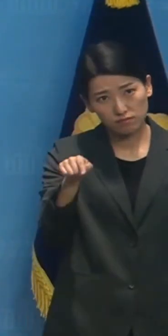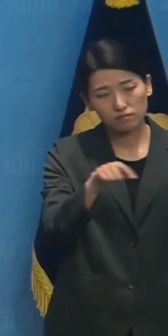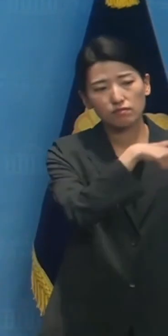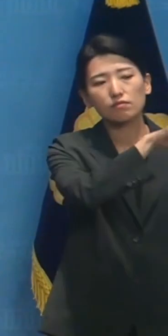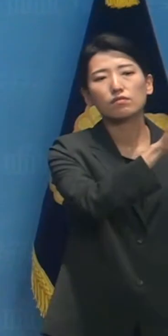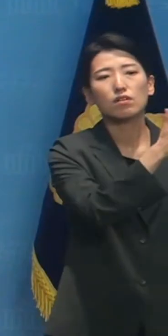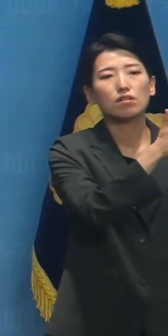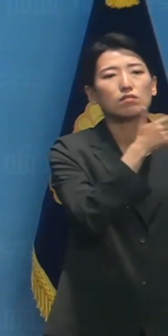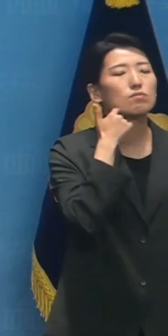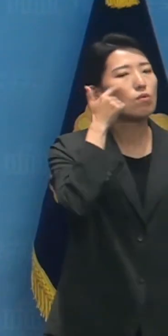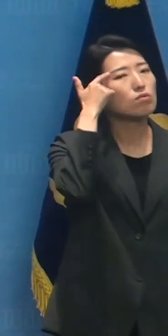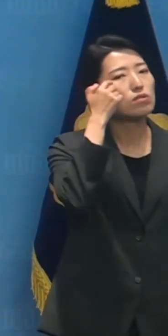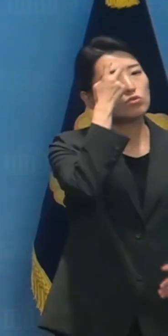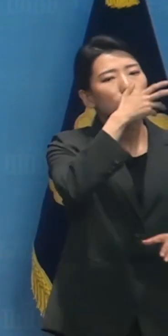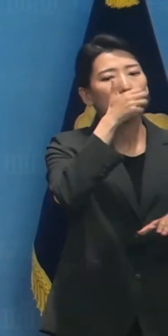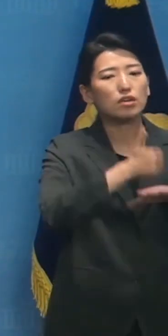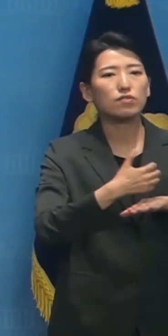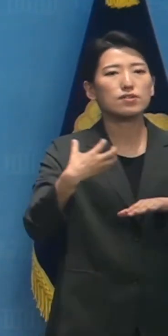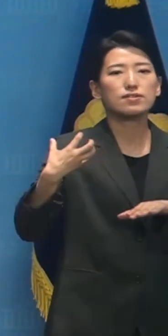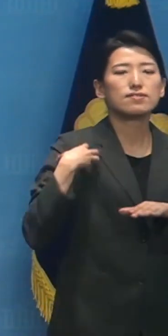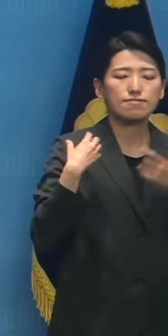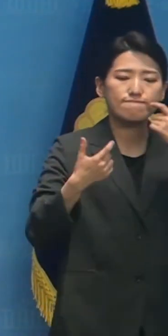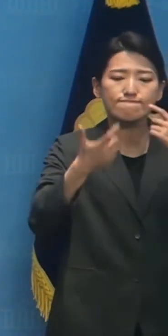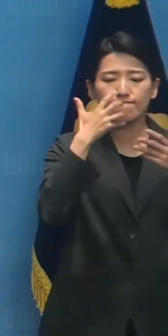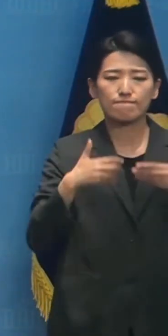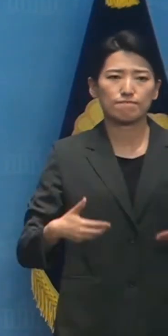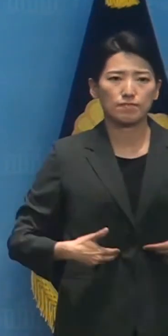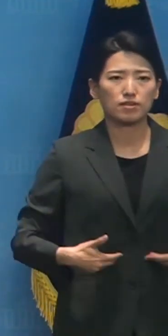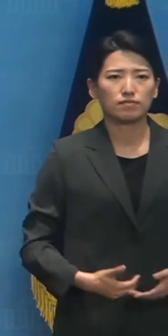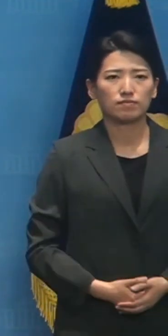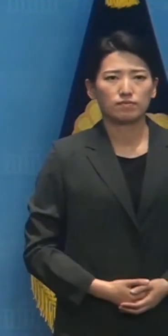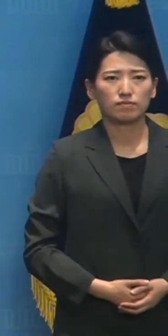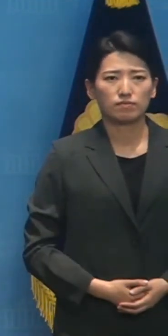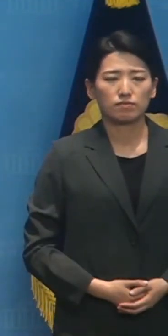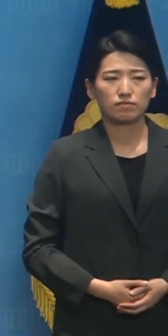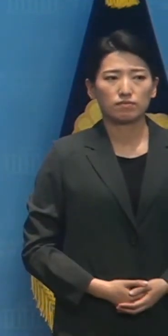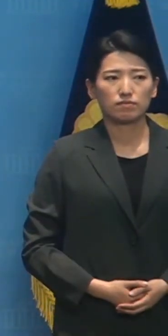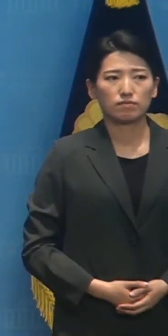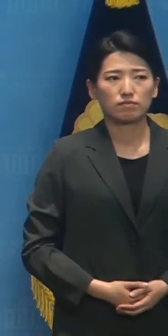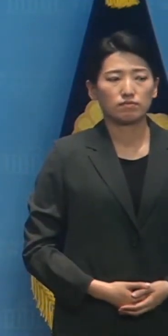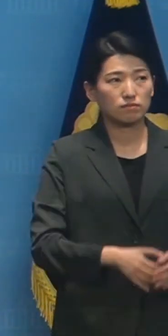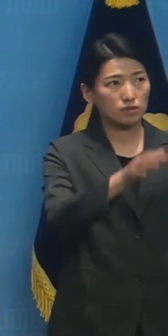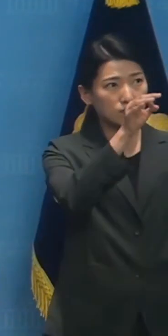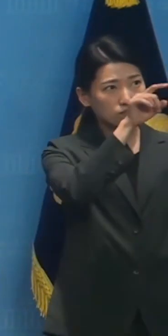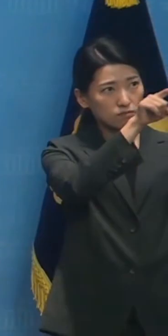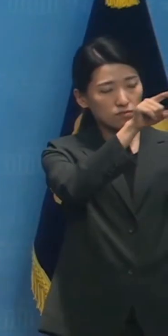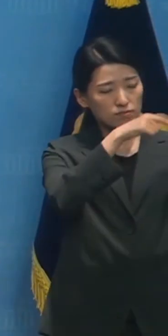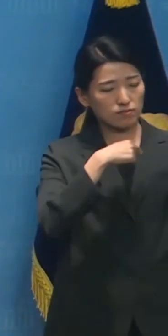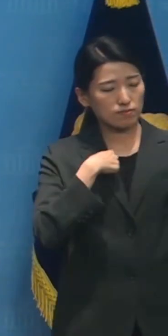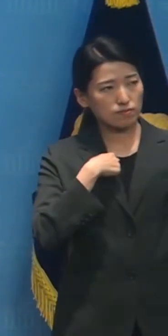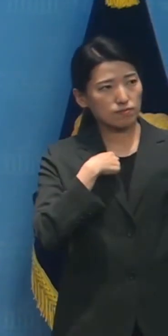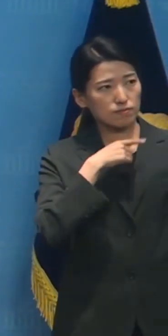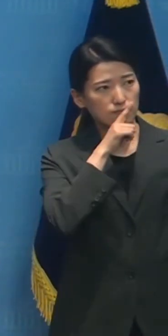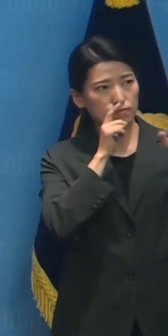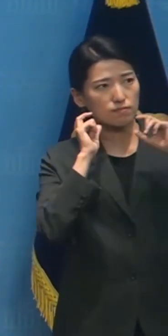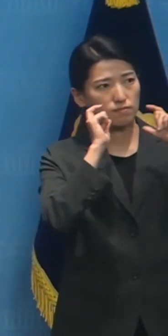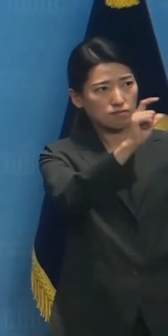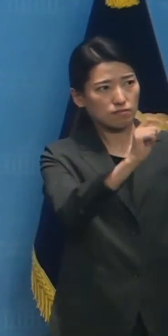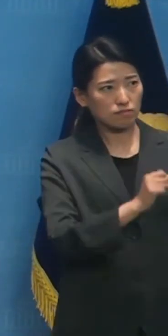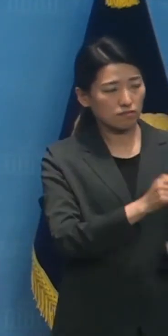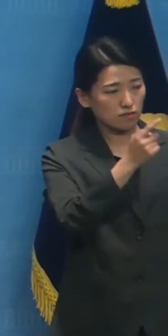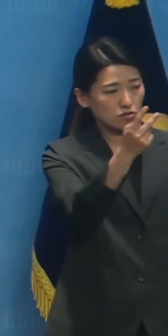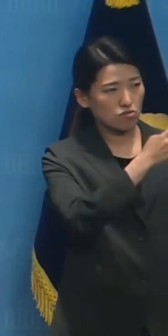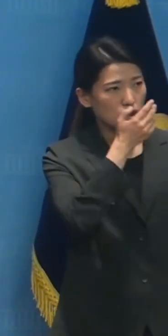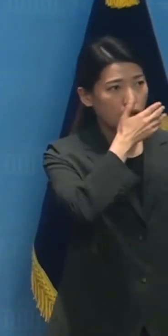정광훈 수사 결과에 대해서 책임을 피해갈 수 없을 것입니다. 김문수 후보에게도 경고합니다. 김문수 정광훈